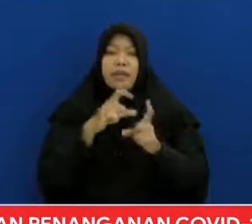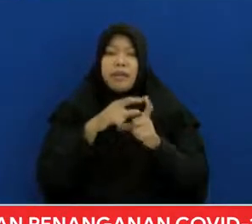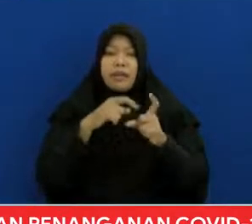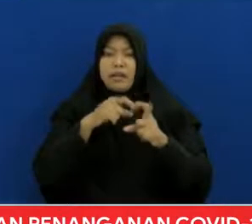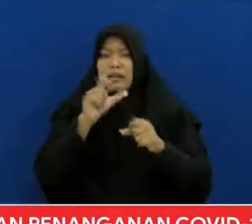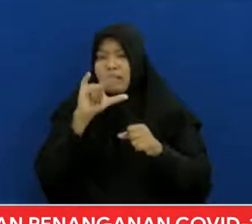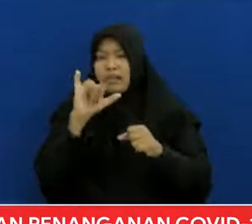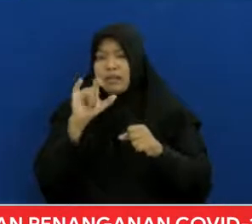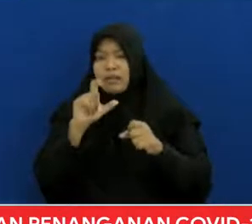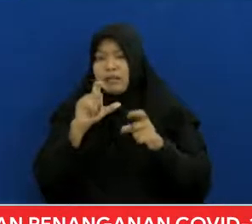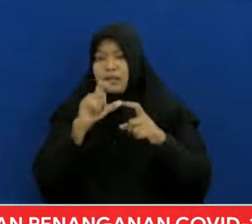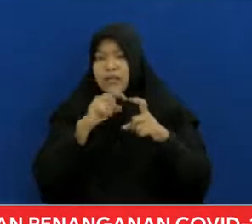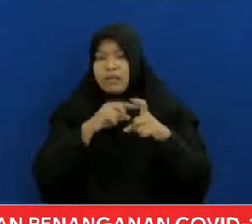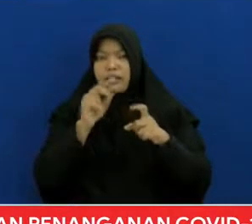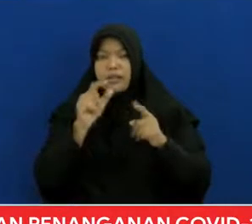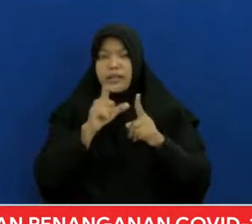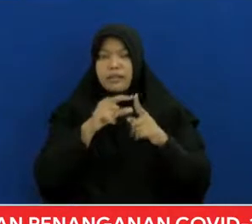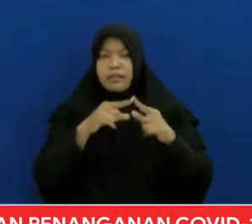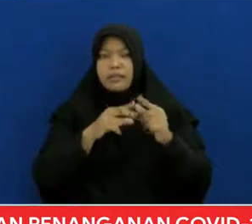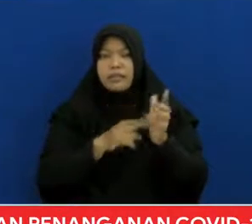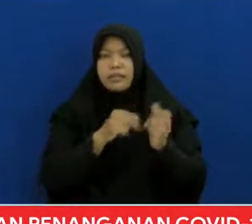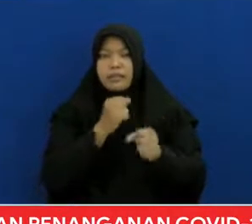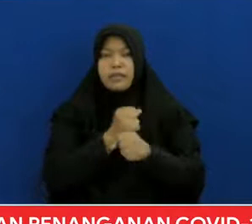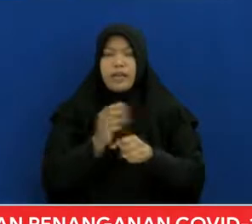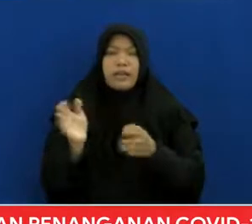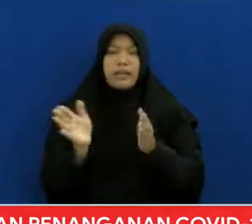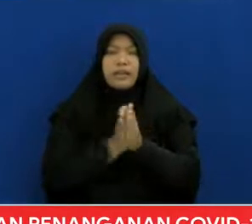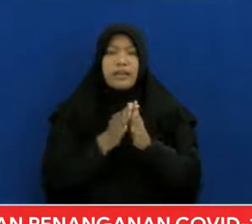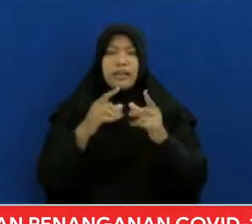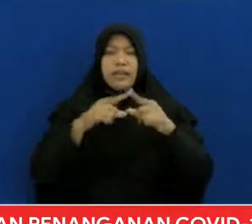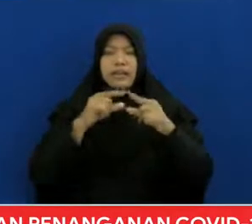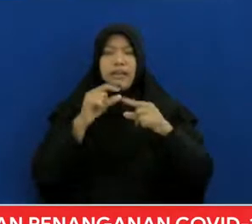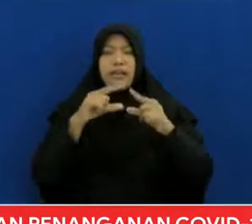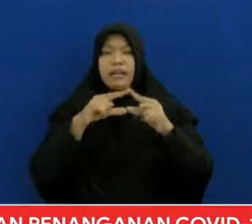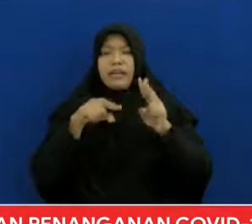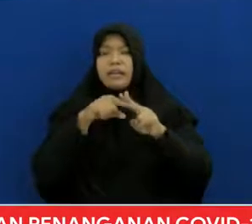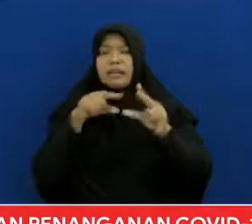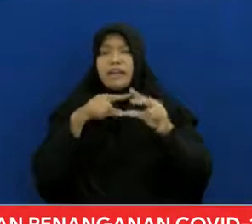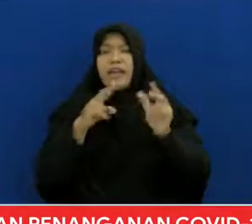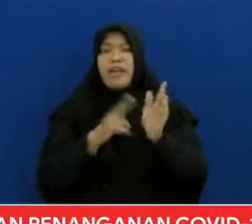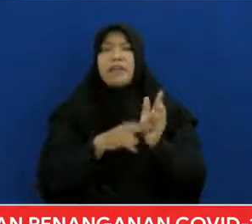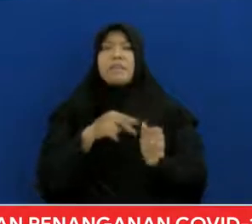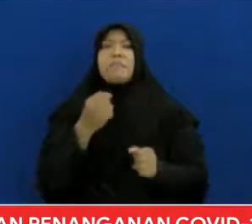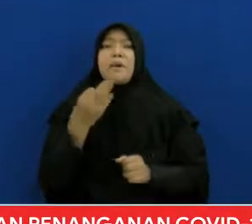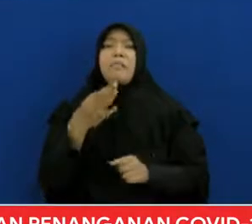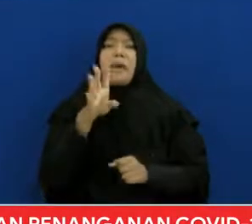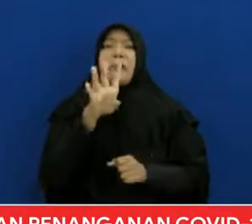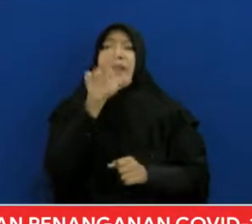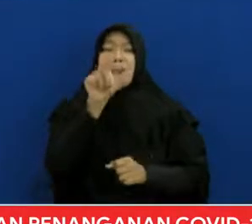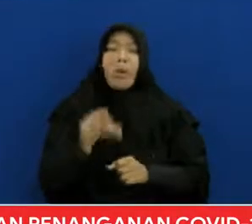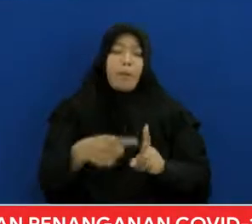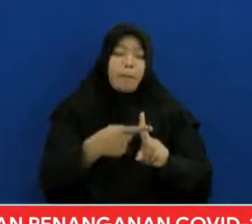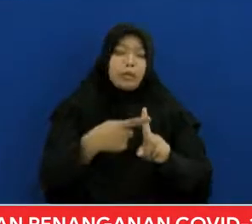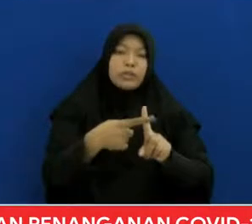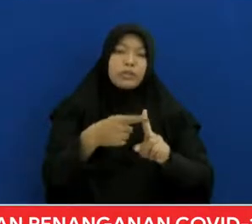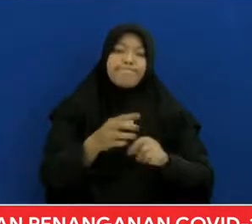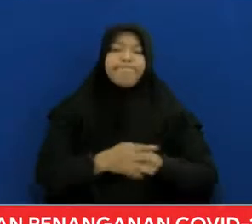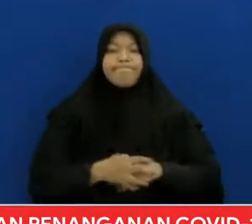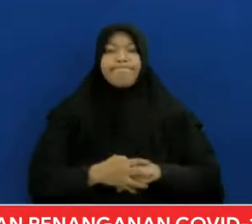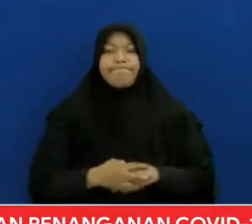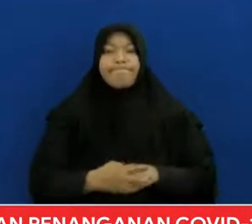Serdang, dan di Kabupaten Asan sebanyak 4 orang COVID positif.